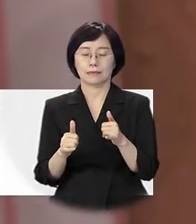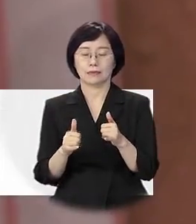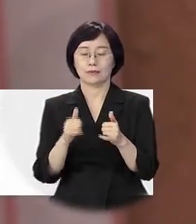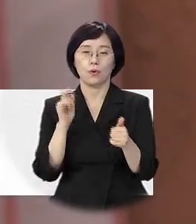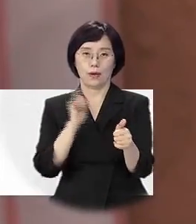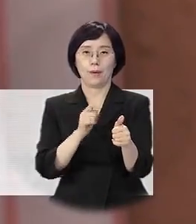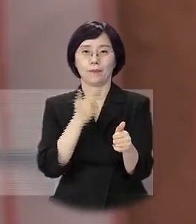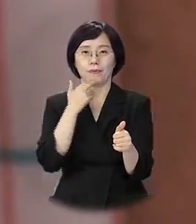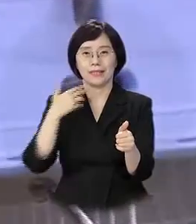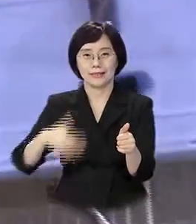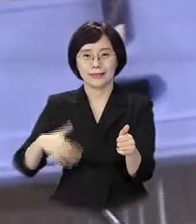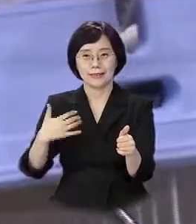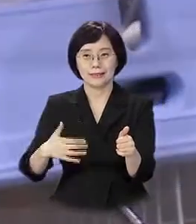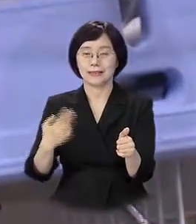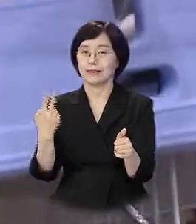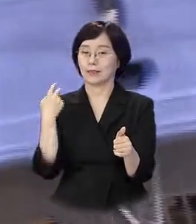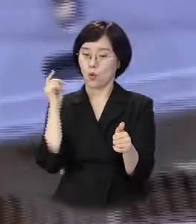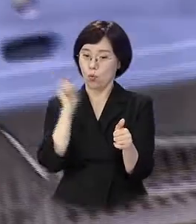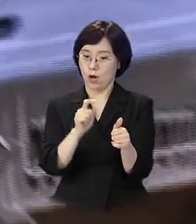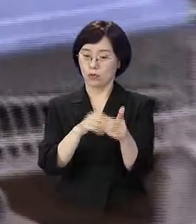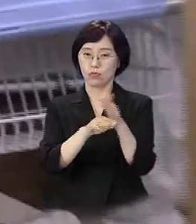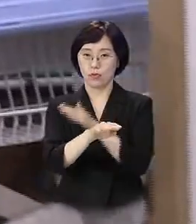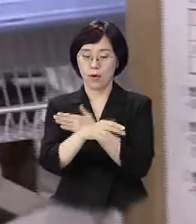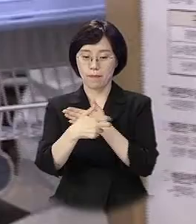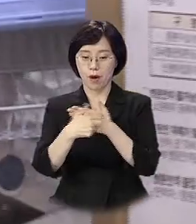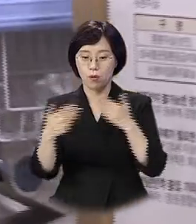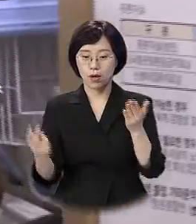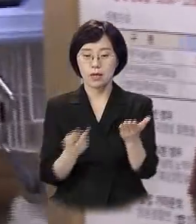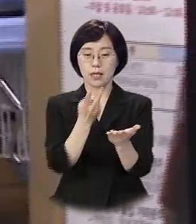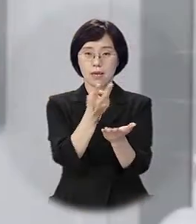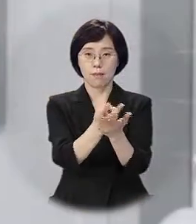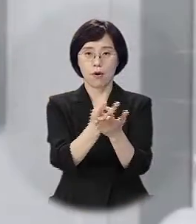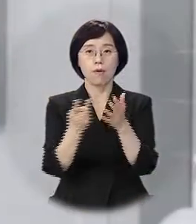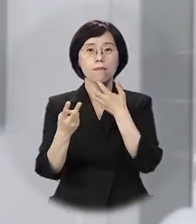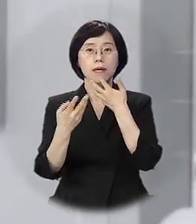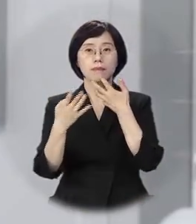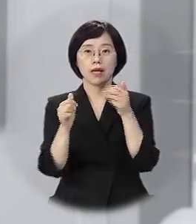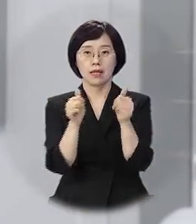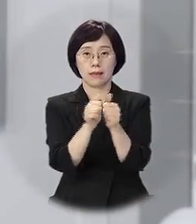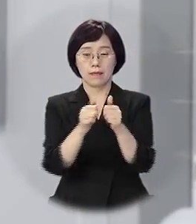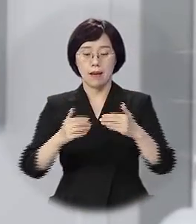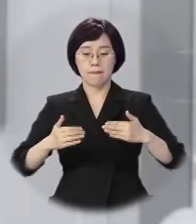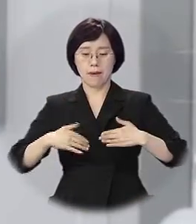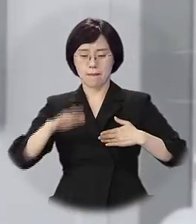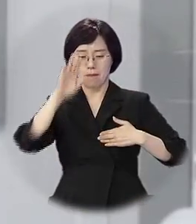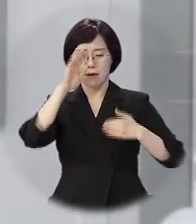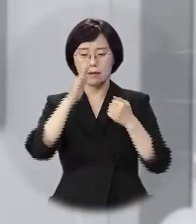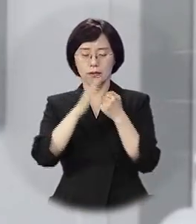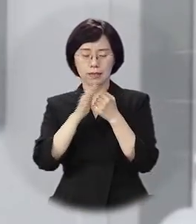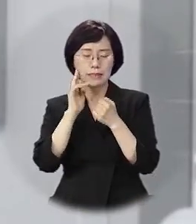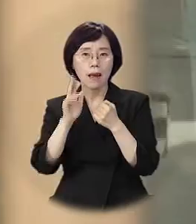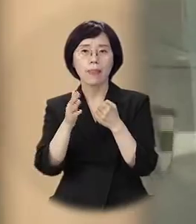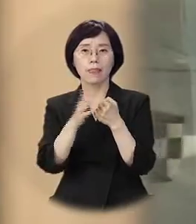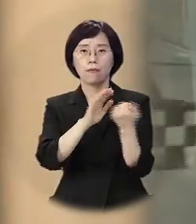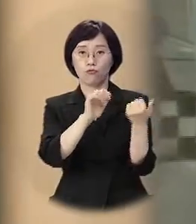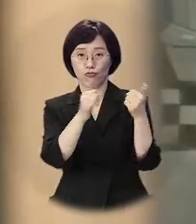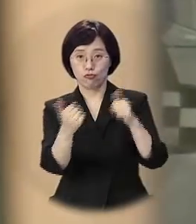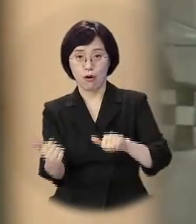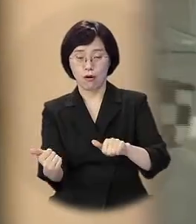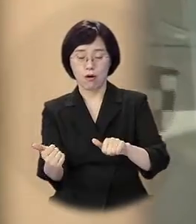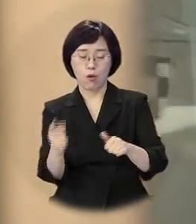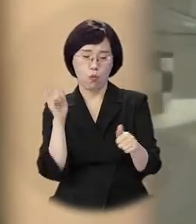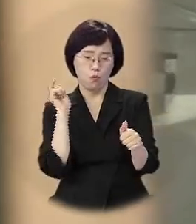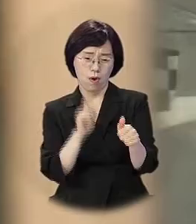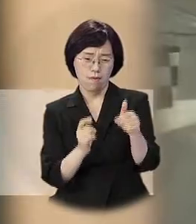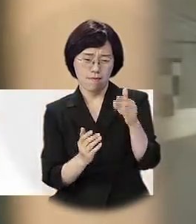않았습니다 그제 확진 된 이후 이곳 병원에 입원 한 80대 남성 환자가 폐렴 증상 악화로 숨진 가운데